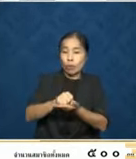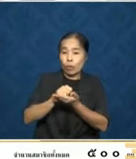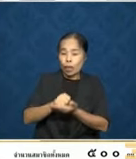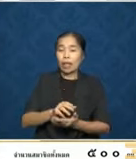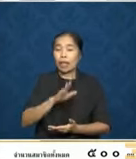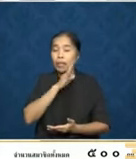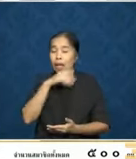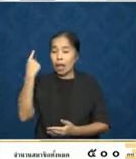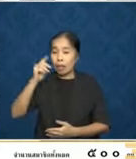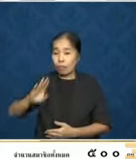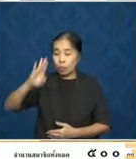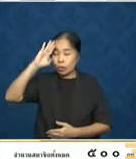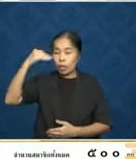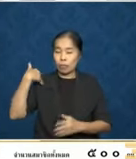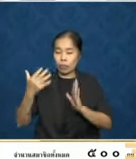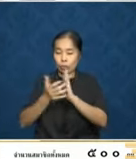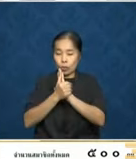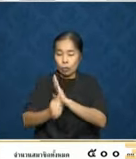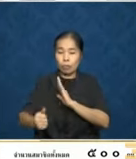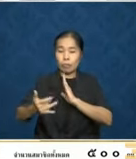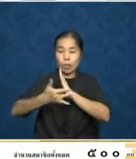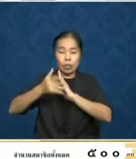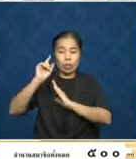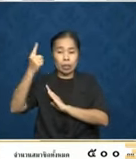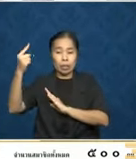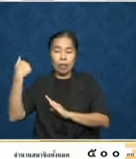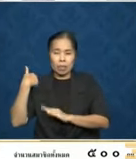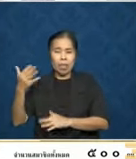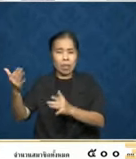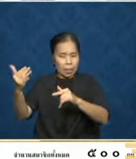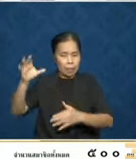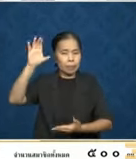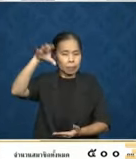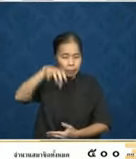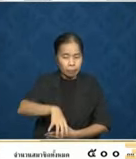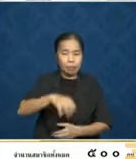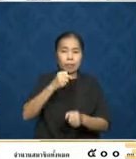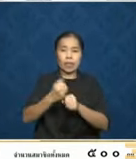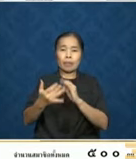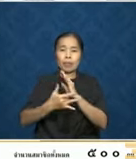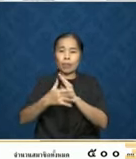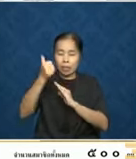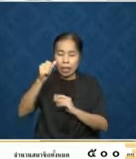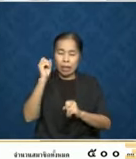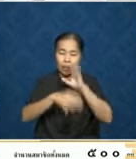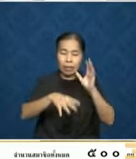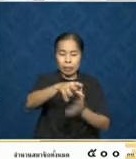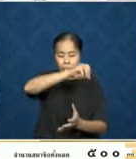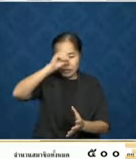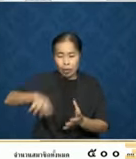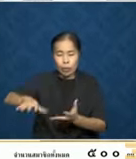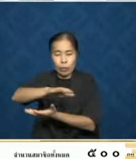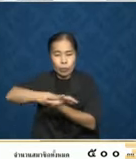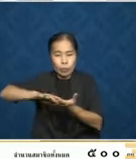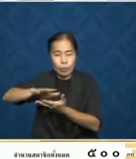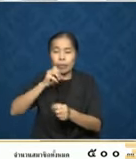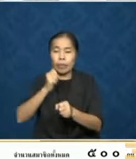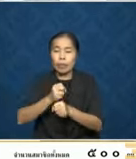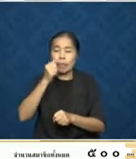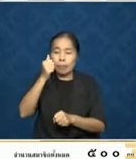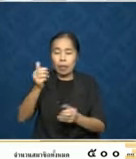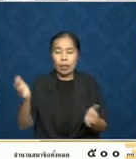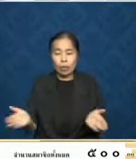การที่มีความเชี่ยวชาญเทคโนโลยีสูงเข้ามาลงทุนในการทำธุรกิจกำจัดขยะให้มากขึ้นครับส่งเ